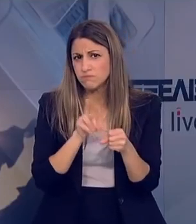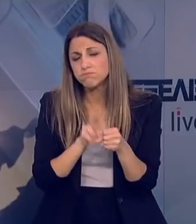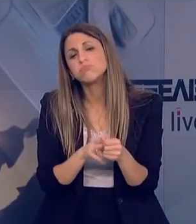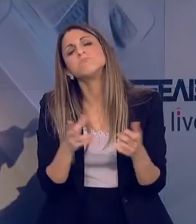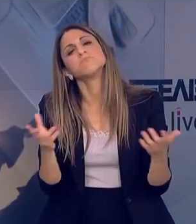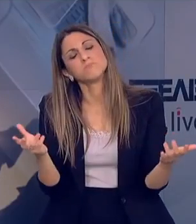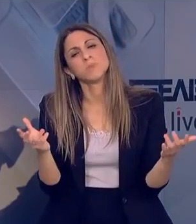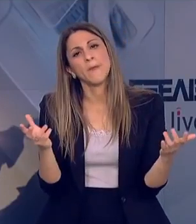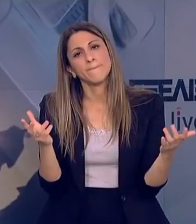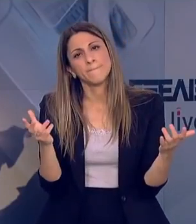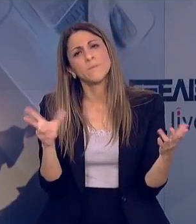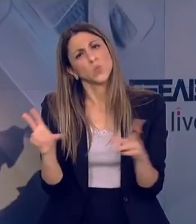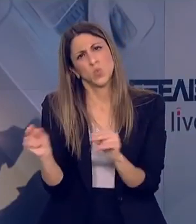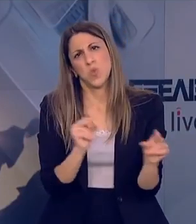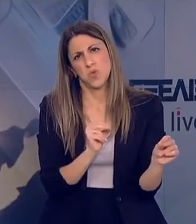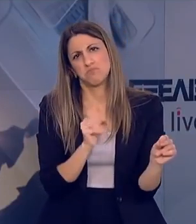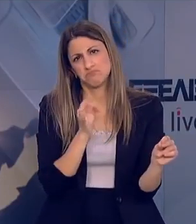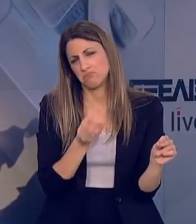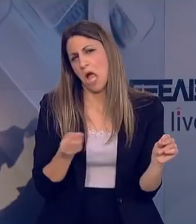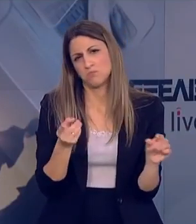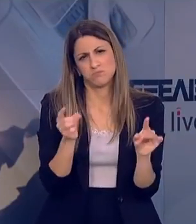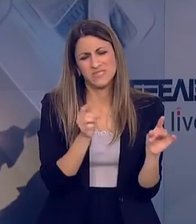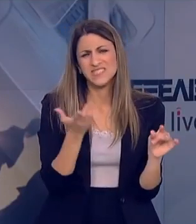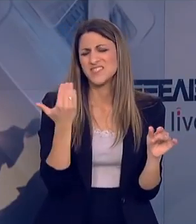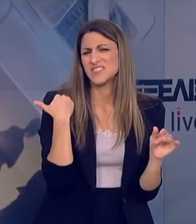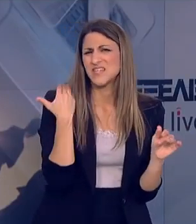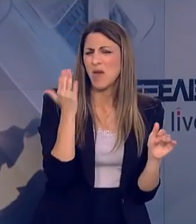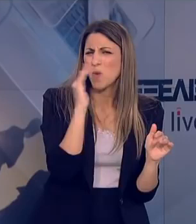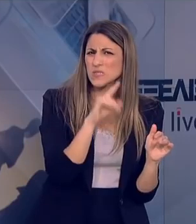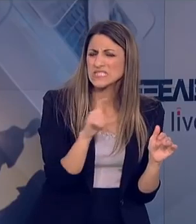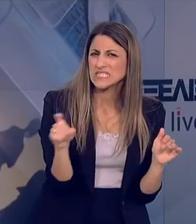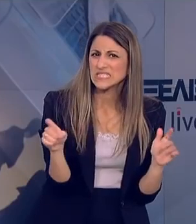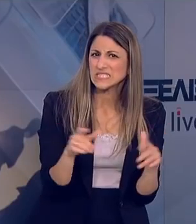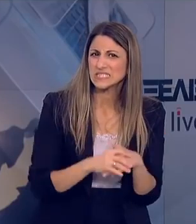κατηγορία περιλαμβάνονται και οι θάνατοι. Τι άλλο ρώτησε η δημοσιογράφος?